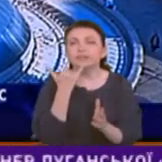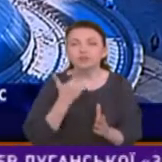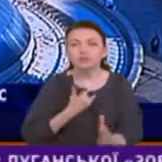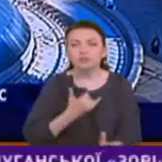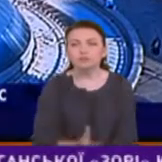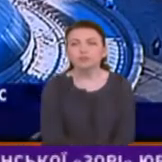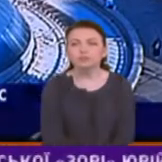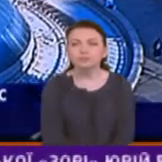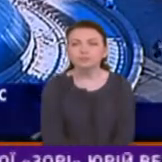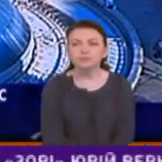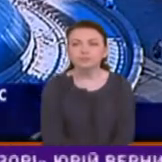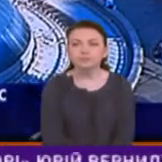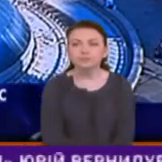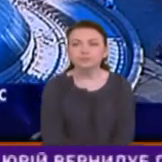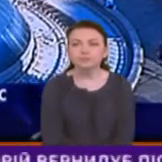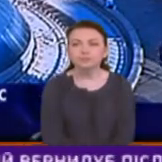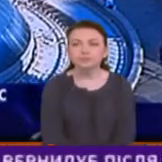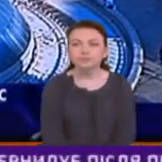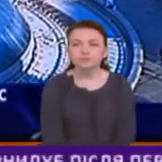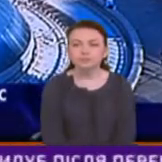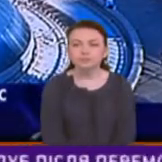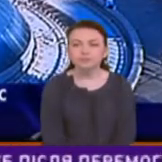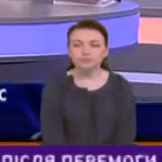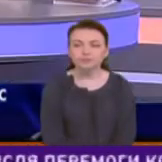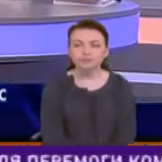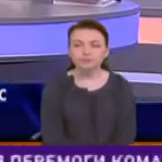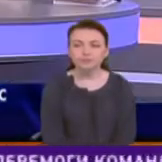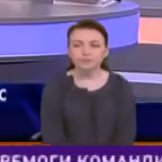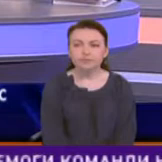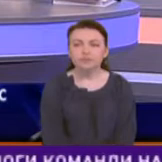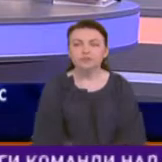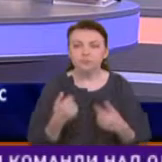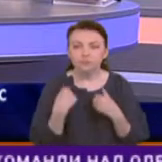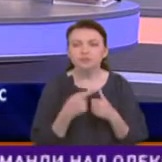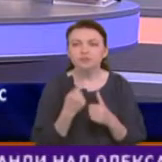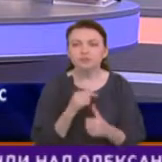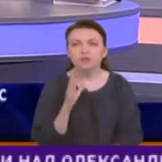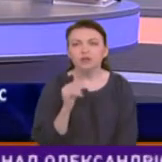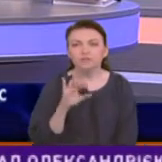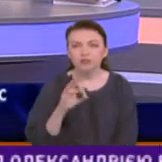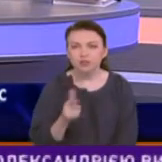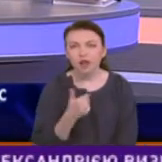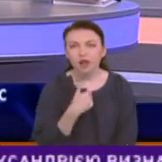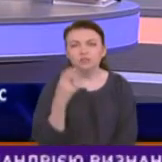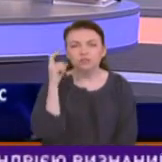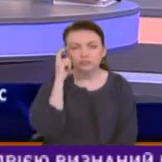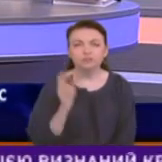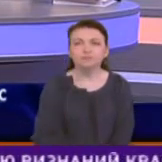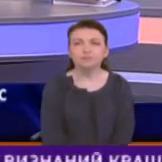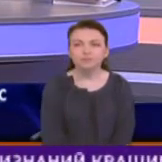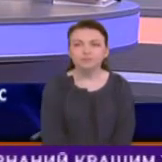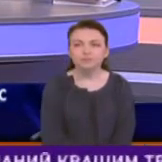вечір. Добрий вечір. Добрий вечір, слухаємо. Мене звати Василь, я з Києва. Дуже приємно, пане